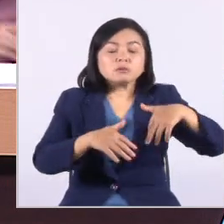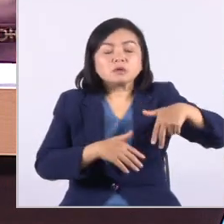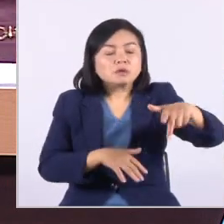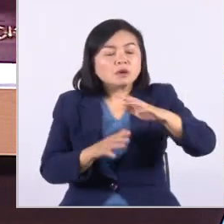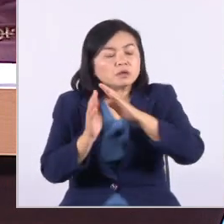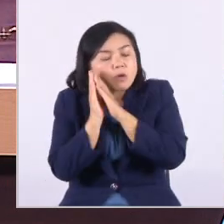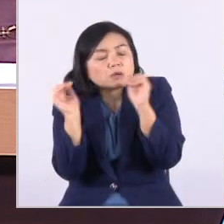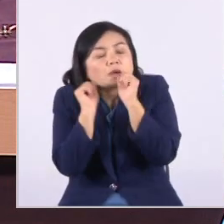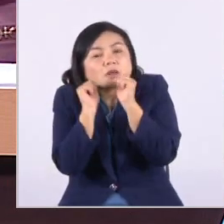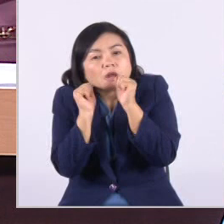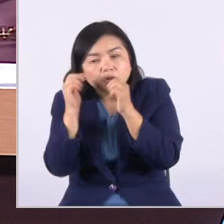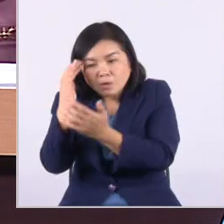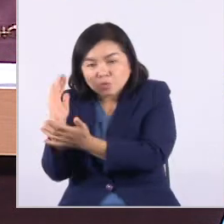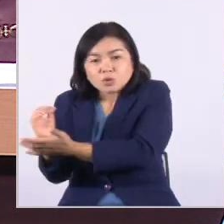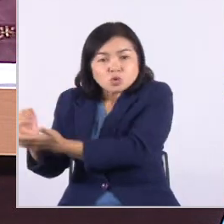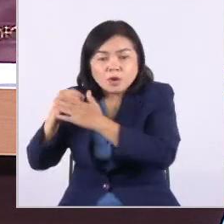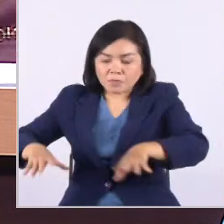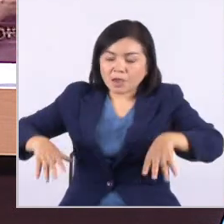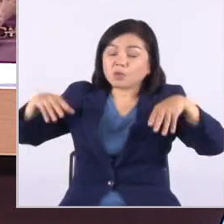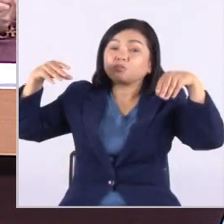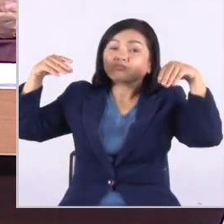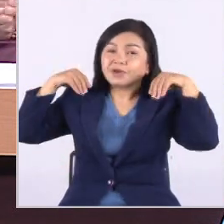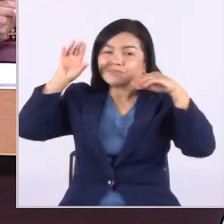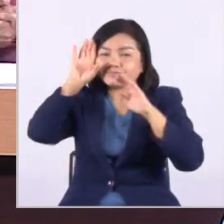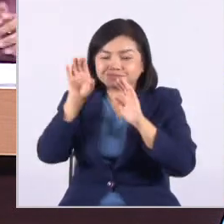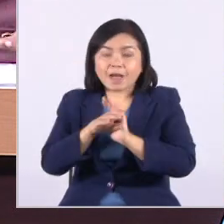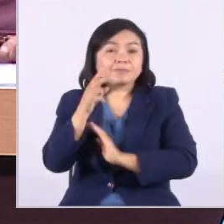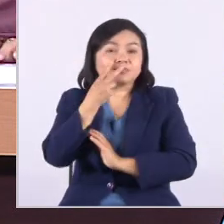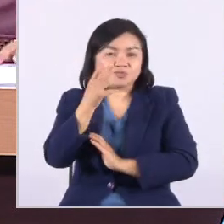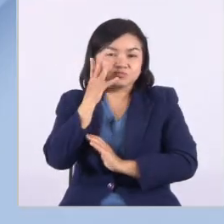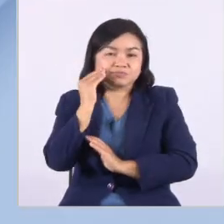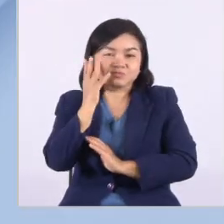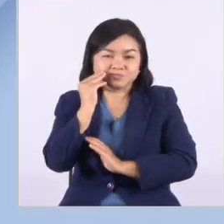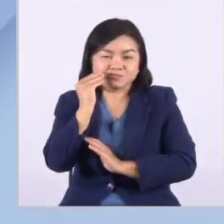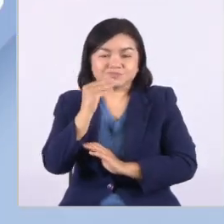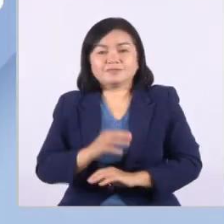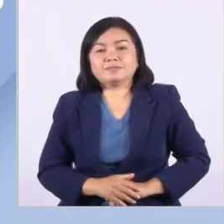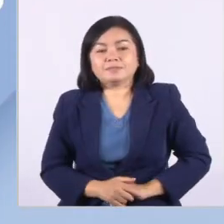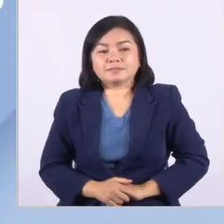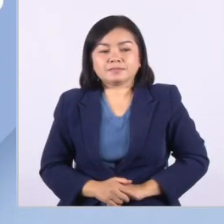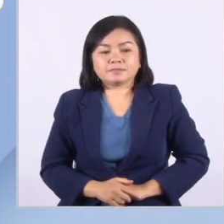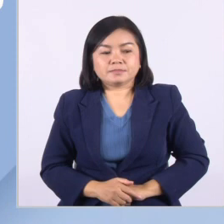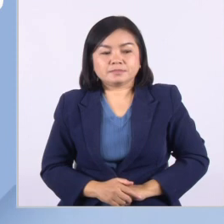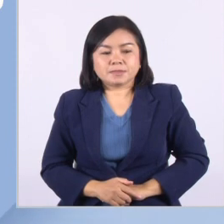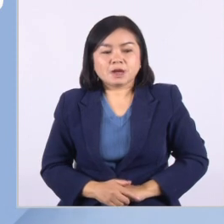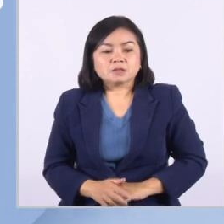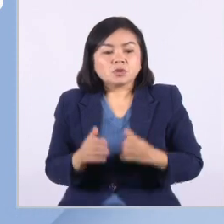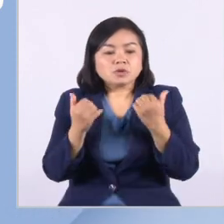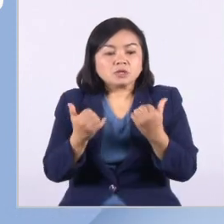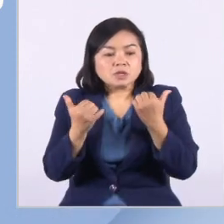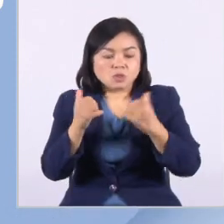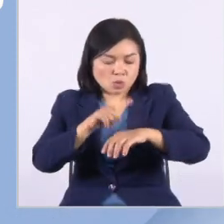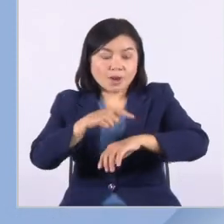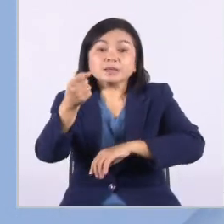ะท้านเอาผ้าห่มมาห่มให้เลยเป็นภาพน่ารักแบบนี้ค่ะ ซึ่งตอนนี้ก็เวลา